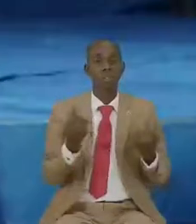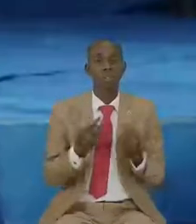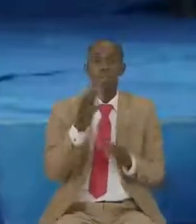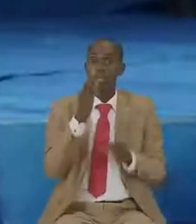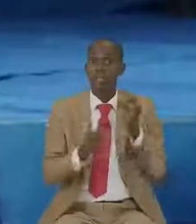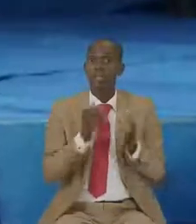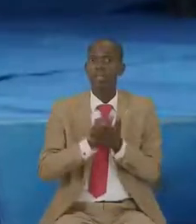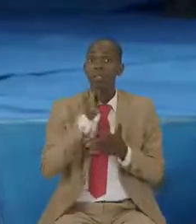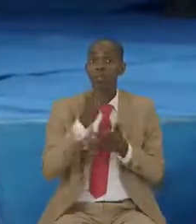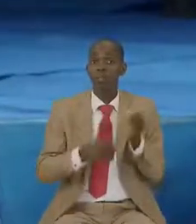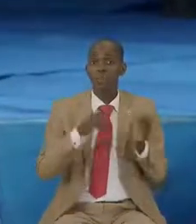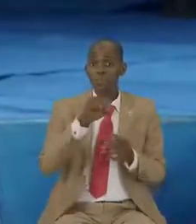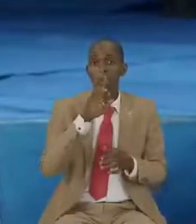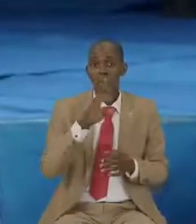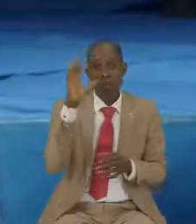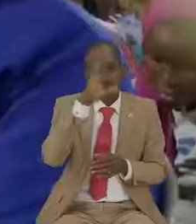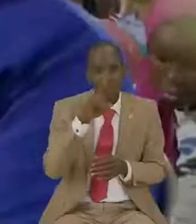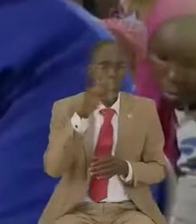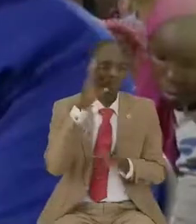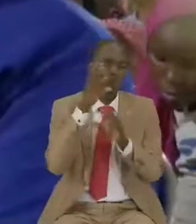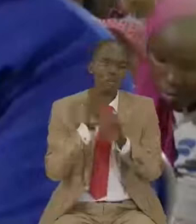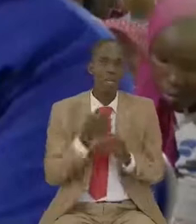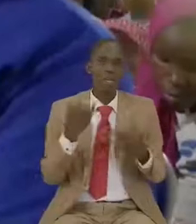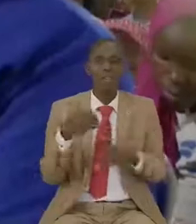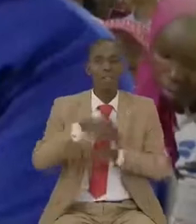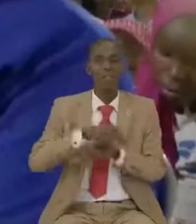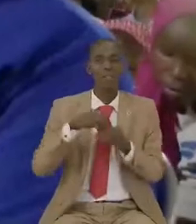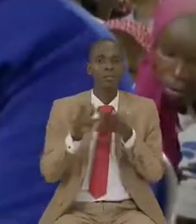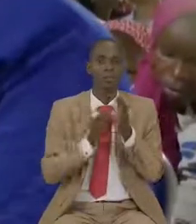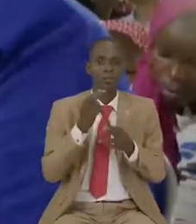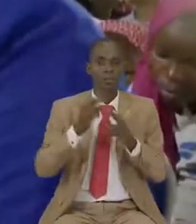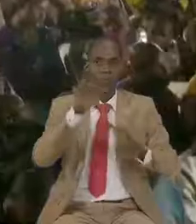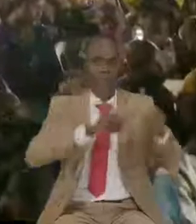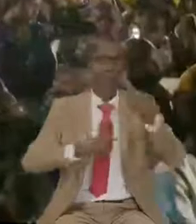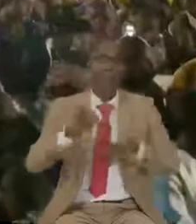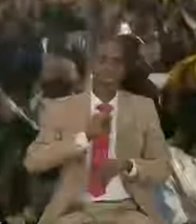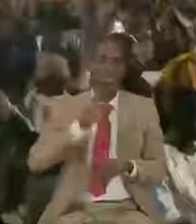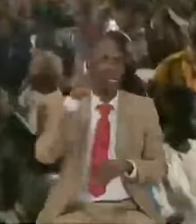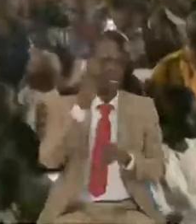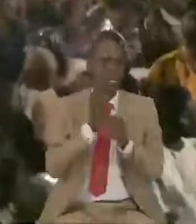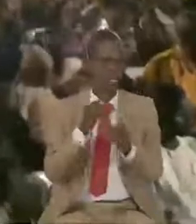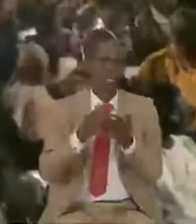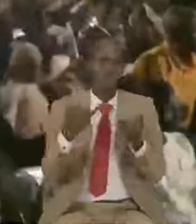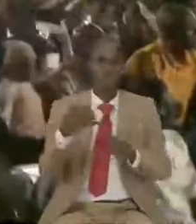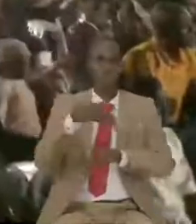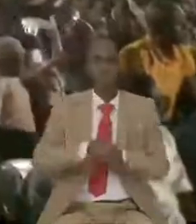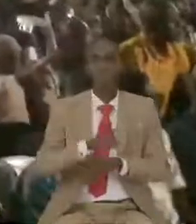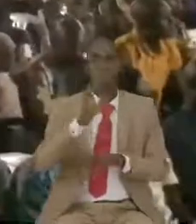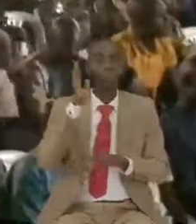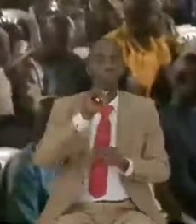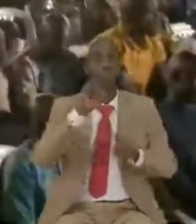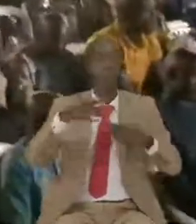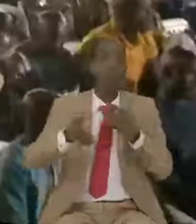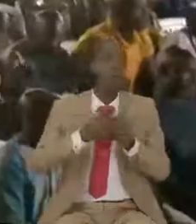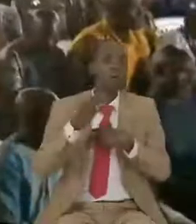Ou bien que les péchés soient ôtés? Si c'est ce que vous cherchez, vous l'aurez ce soir. Oh, je l'aurai